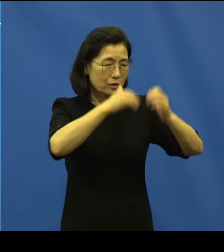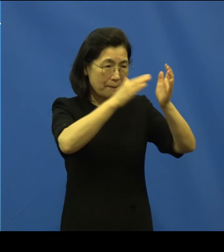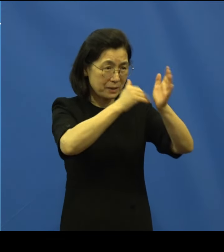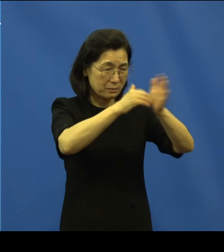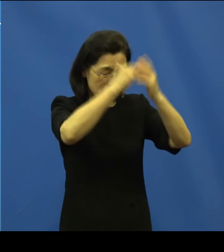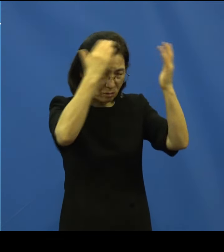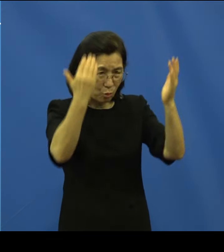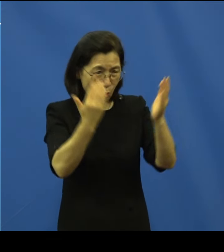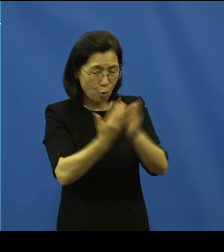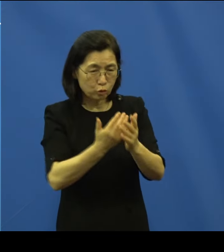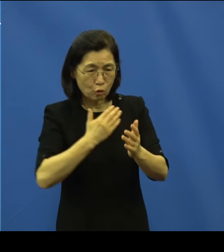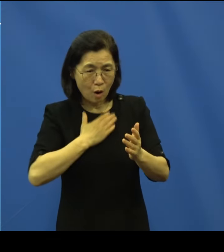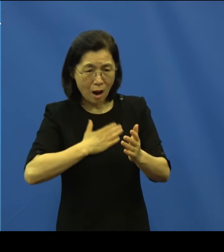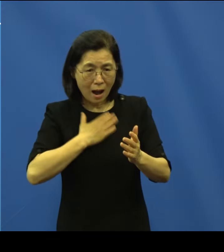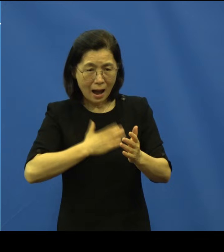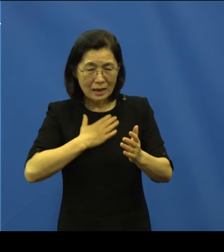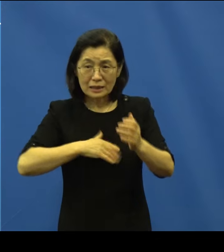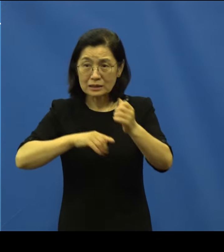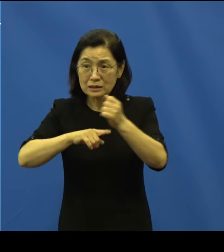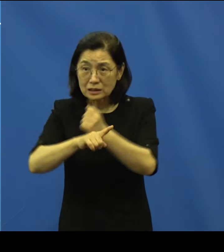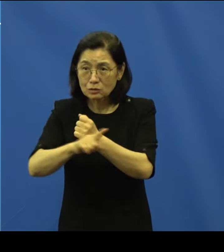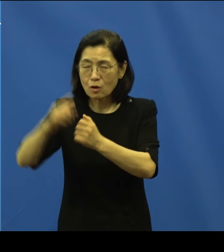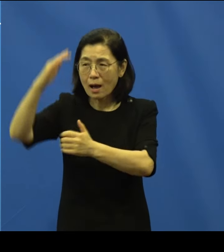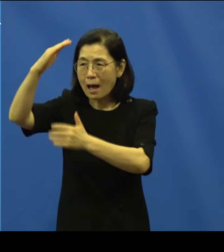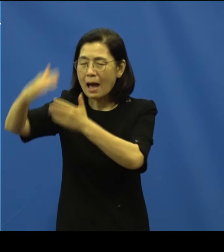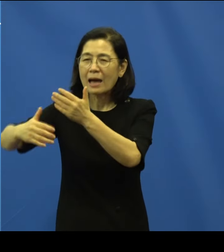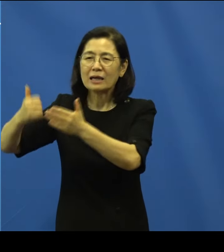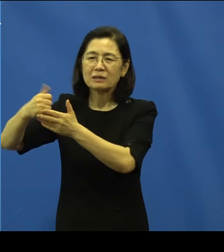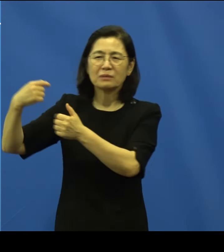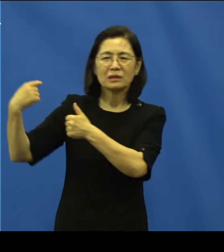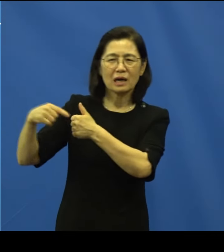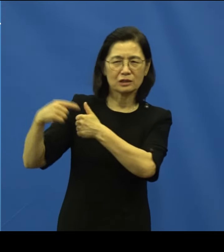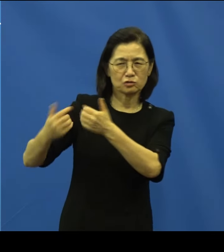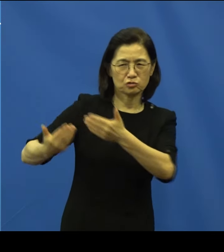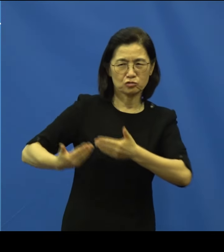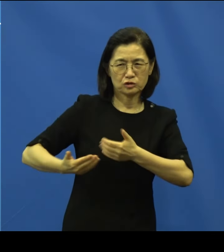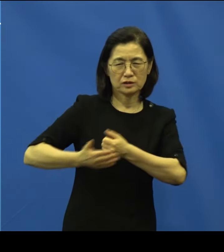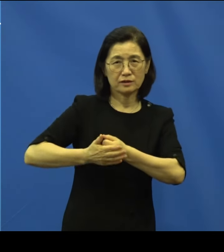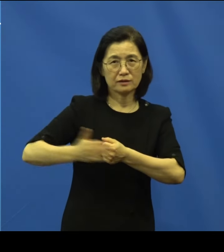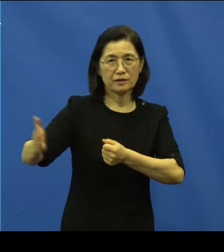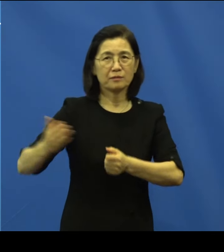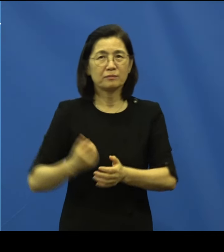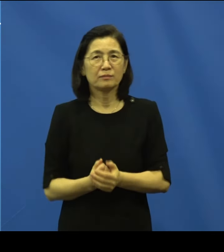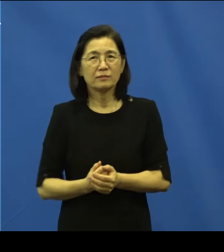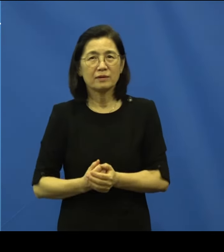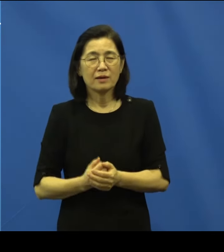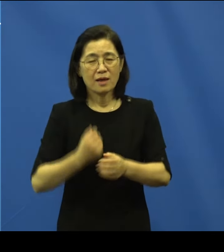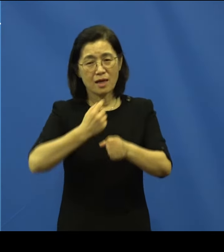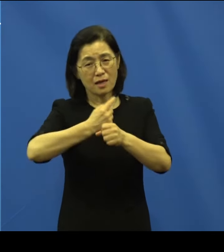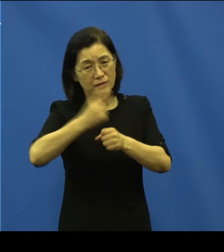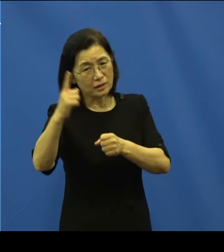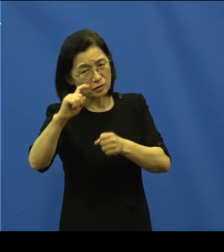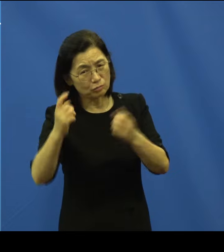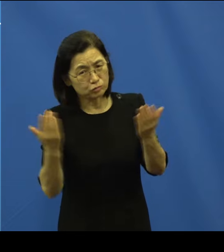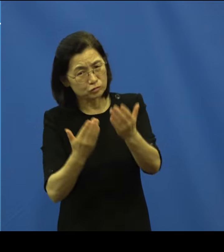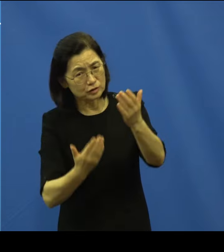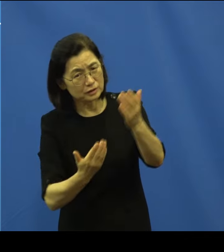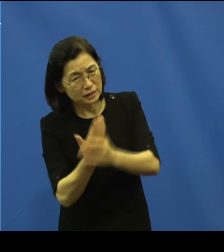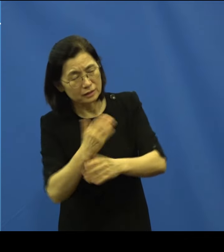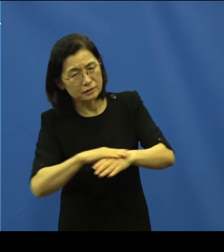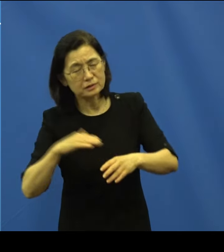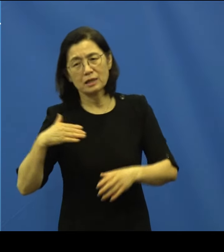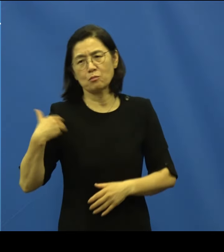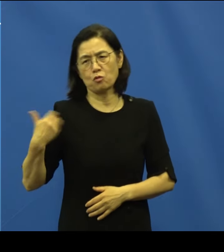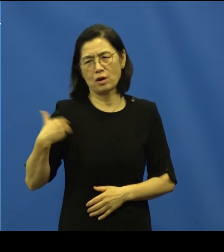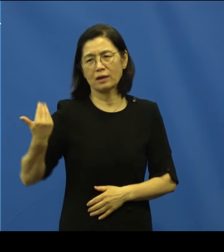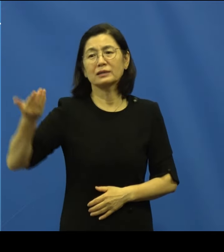알려주세요. 오늘 또 여러분, 내년에 구체적으로 뭐가 일어날지는 모르지만 방향은 분명히